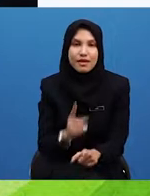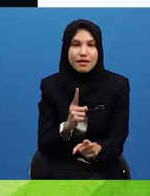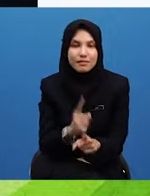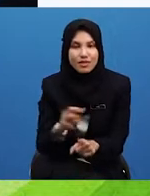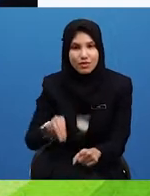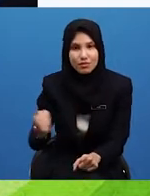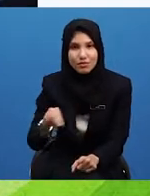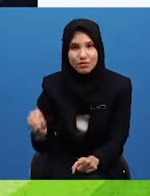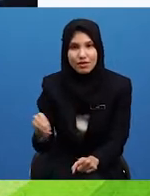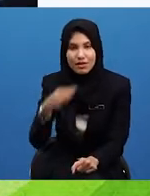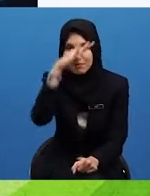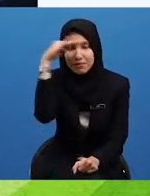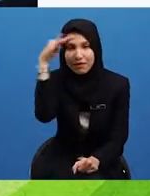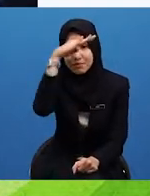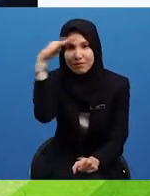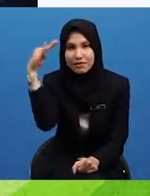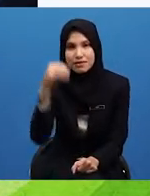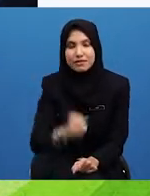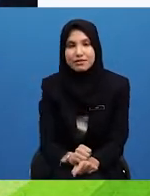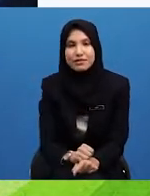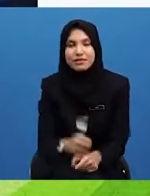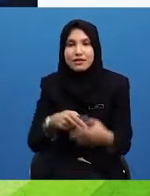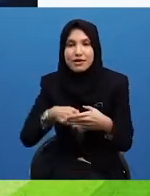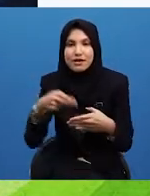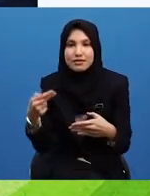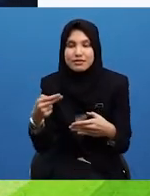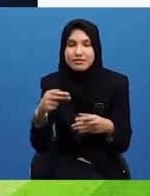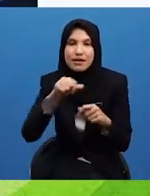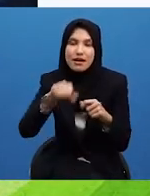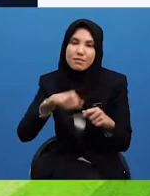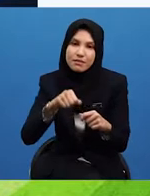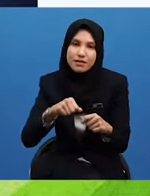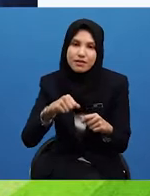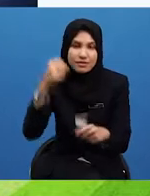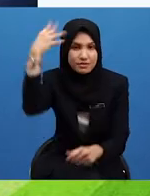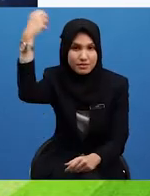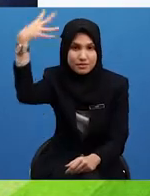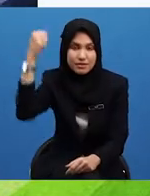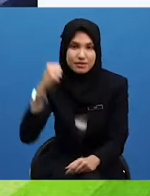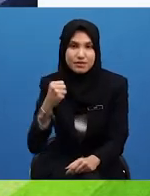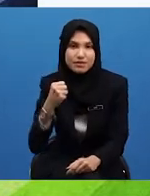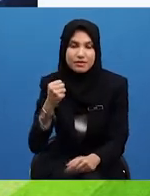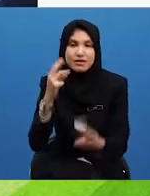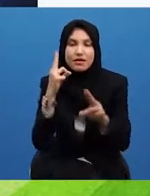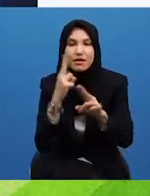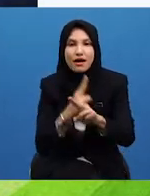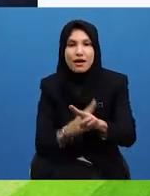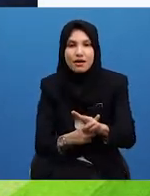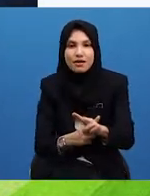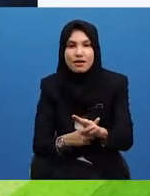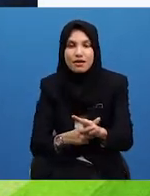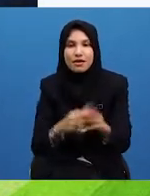you murid-murid bayang-bayang terhasil apabila cahaya